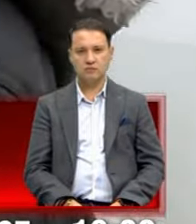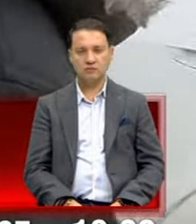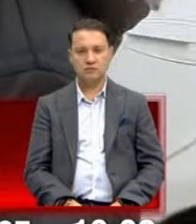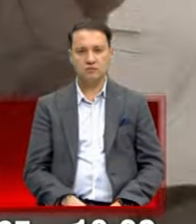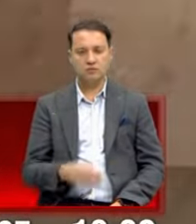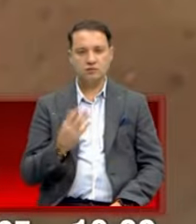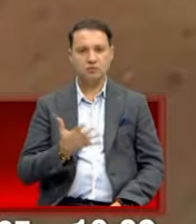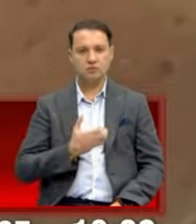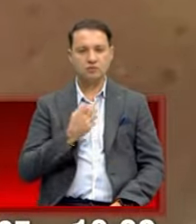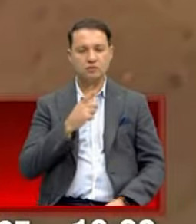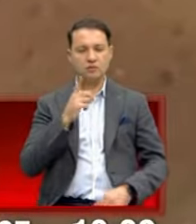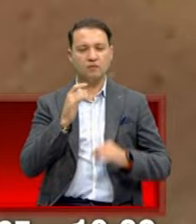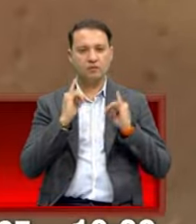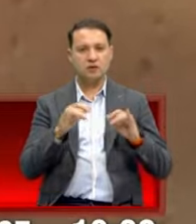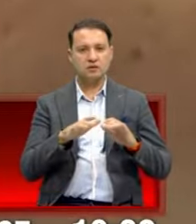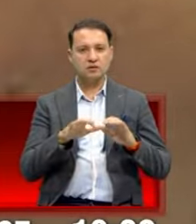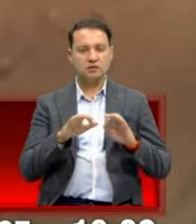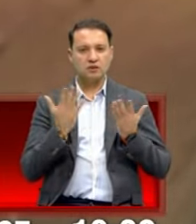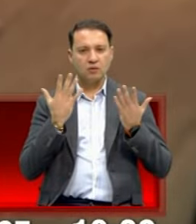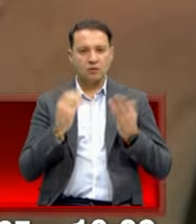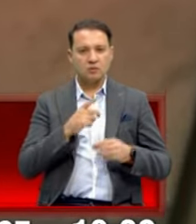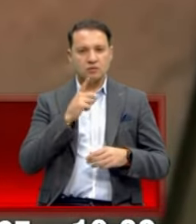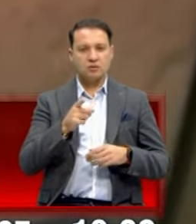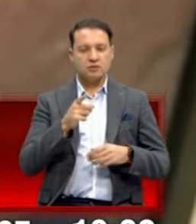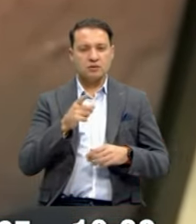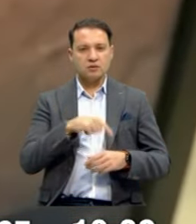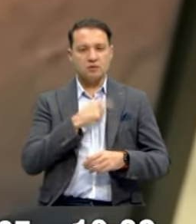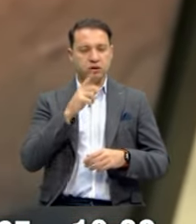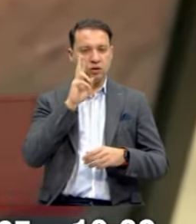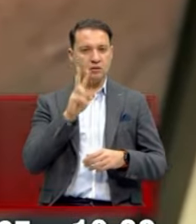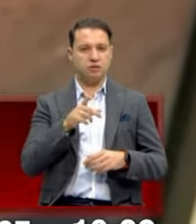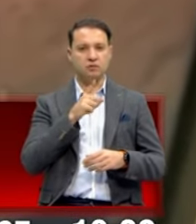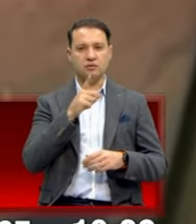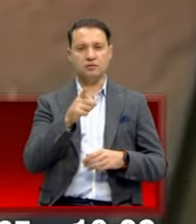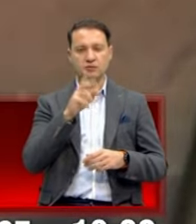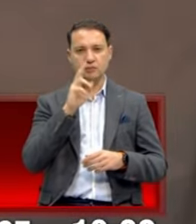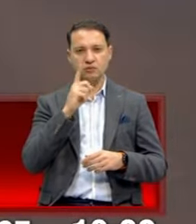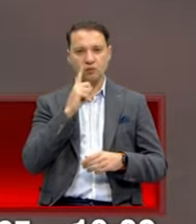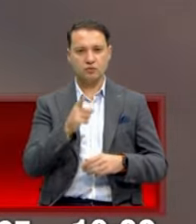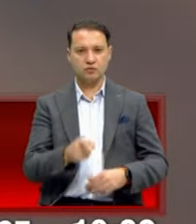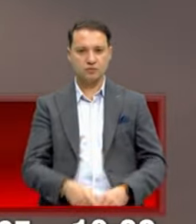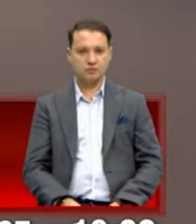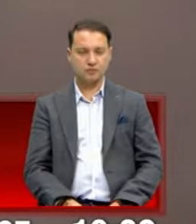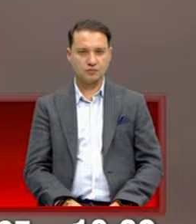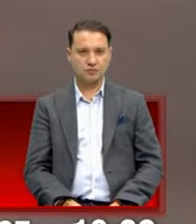Çok üzgünüm. Felaketin nasıl meydana geldiğini ve boyutunu gözler önüne seren görüntü bu.